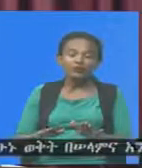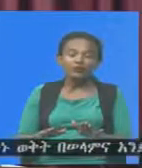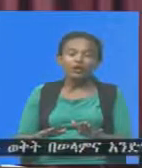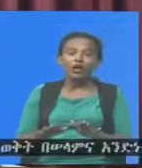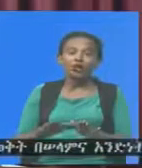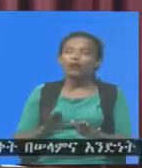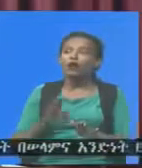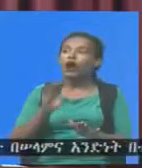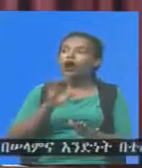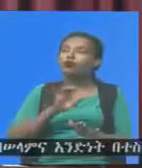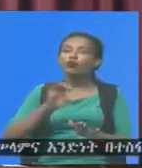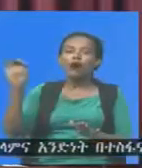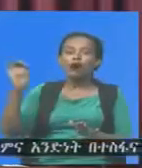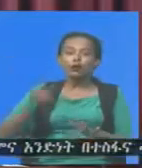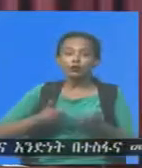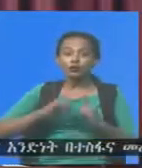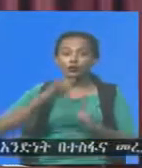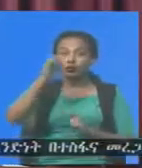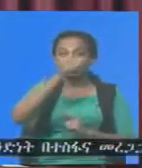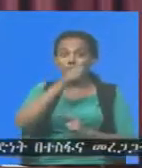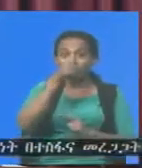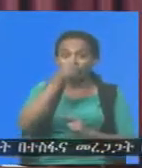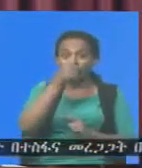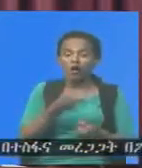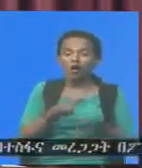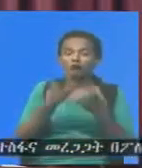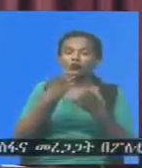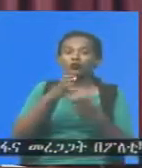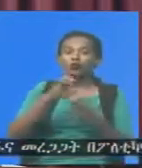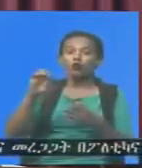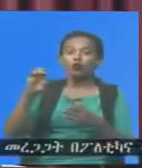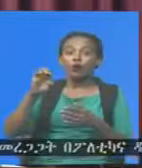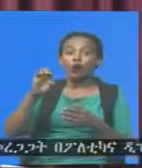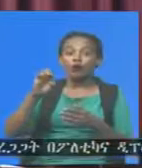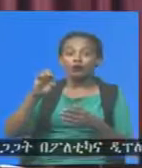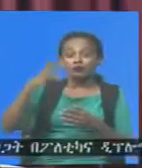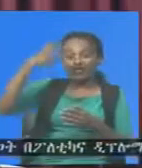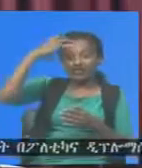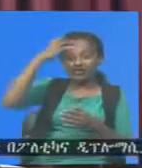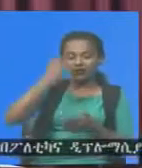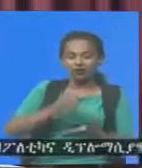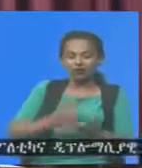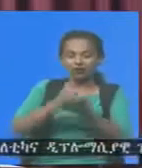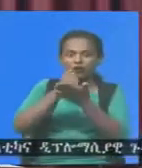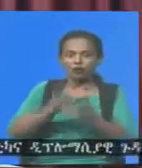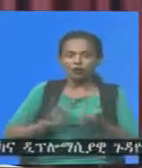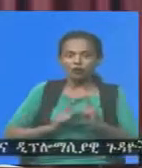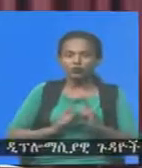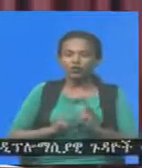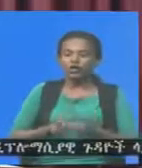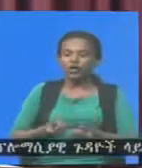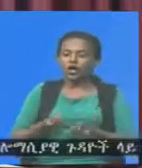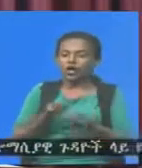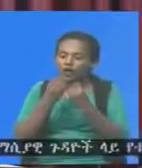በአውሮፓ የሚኖሩ ኢትዮጵያውያን አብዛኛዎቹ በአውሮፓ መንግስታት እርዳታ ይኖራሉ፣ ቀለብ